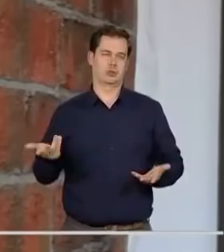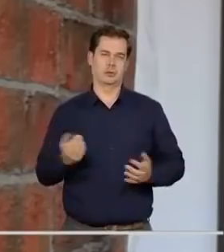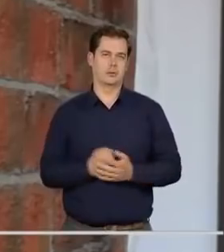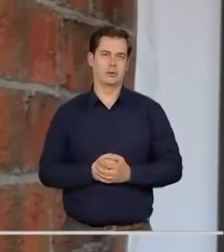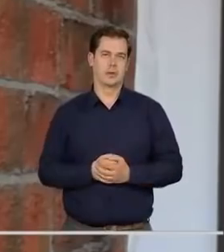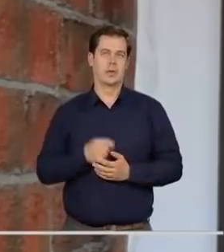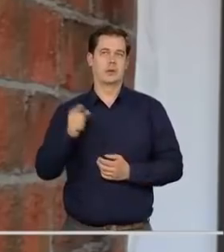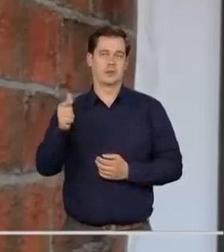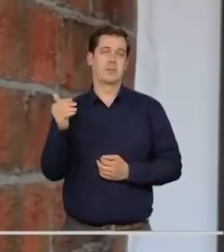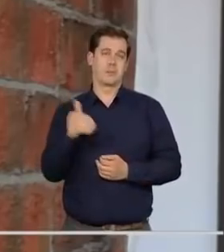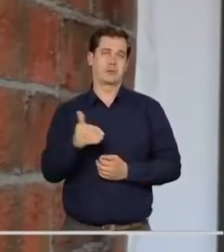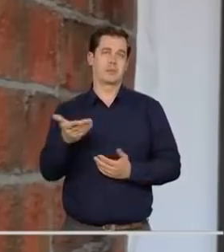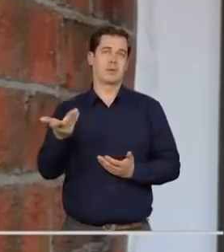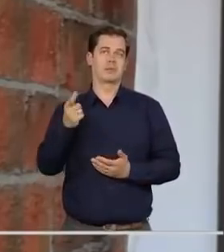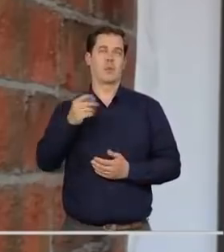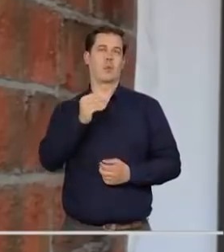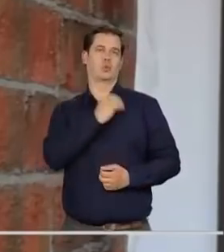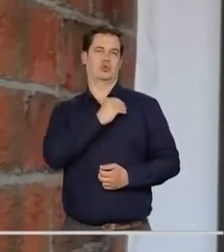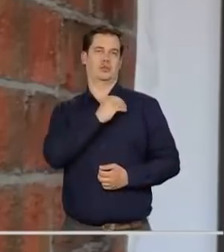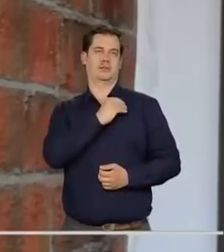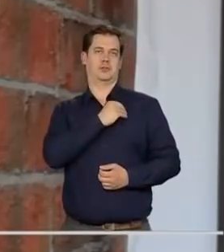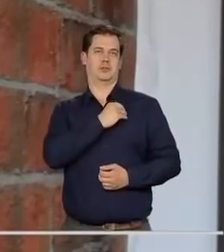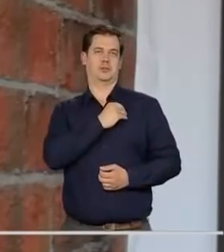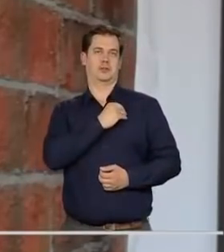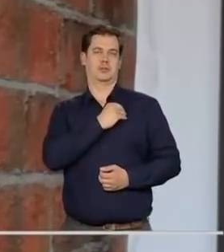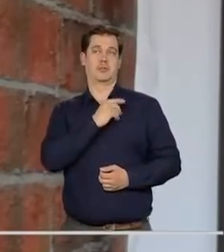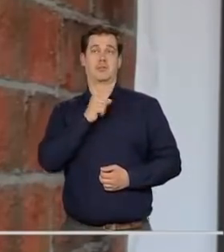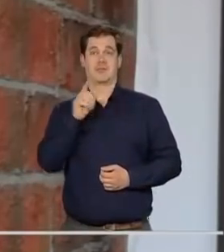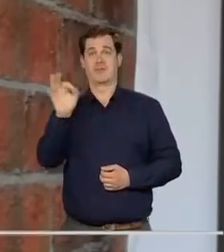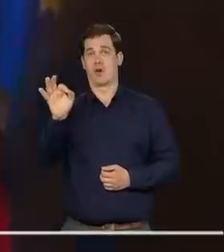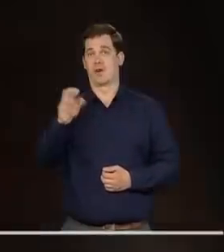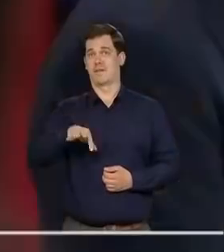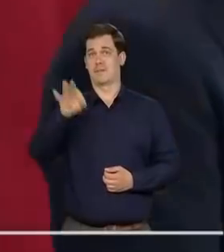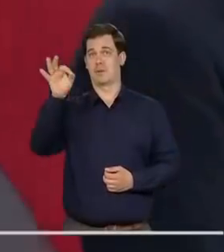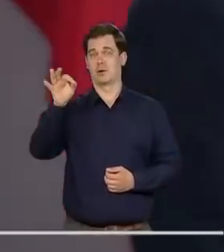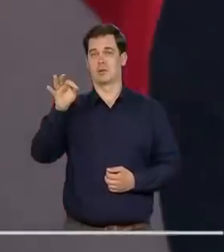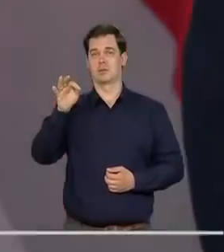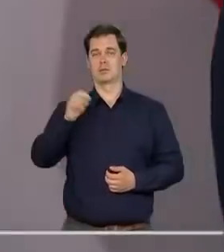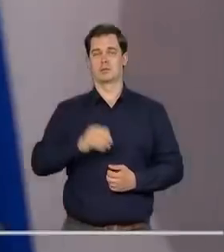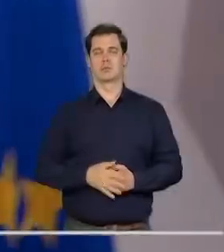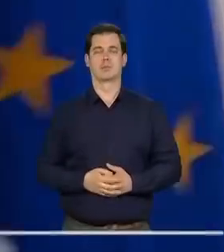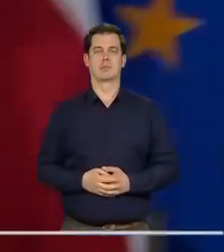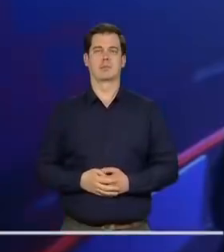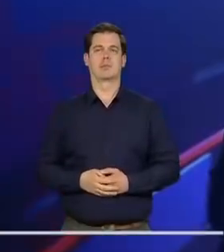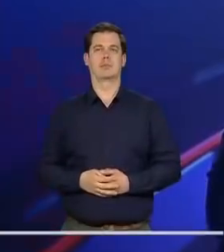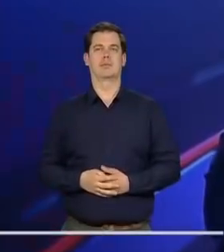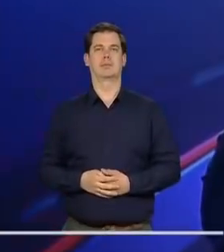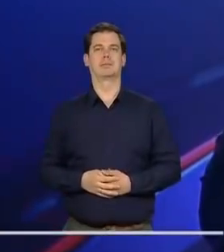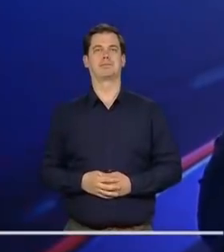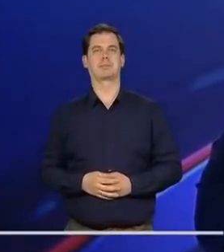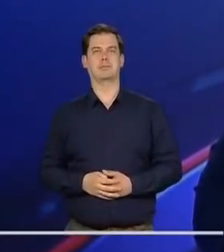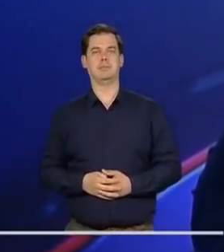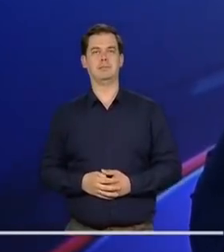Tego wymaga zwyczajna uczciwość wobec wyborców, jego wyborców. Konrad Warzocha, Wiadomości. Oglądają.